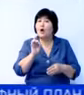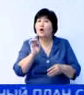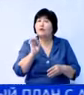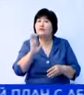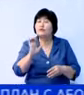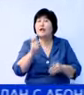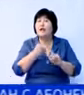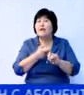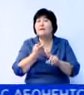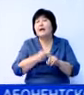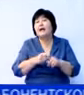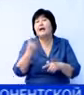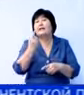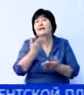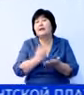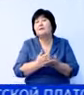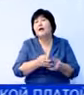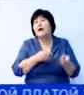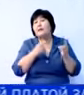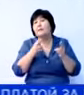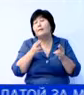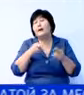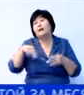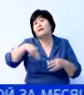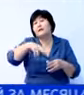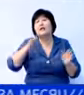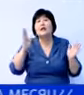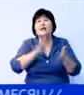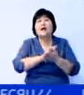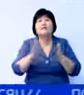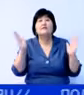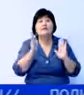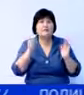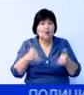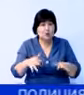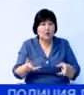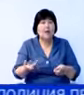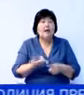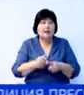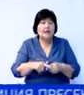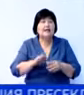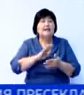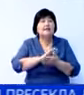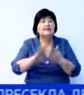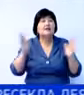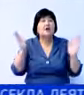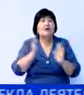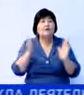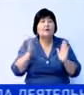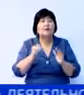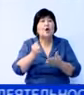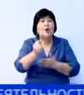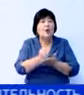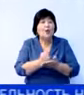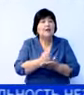инфекции. Одним из них является пребывание на свежем воздухе. В целом свежий воздух